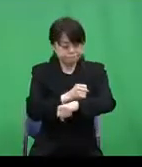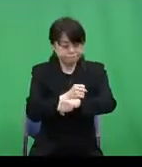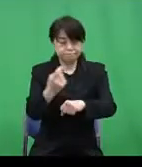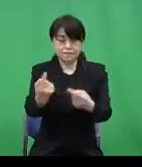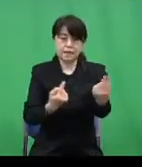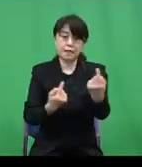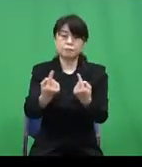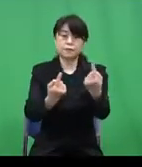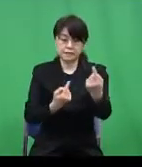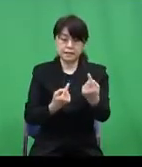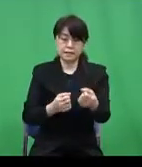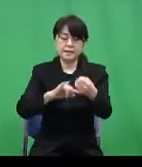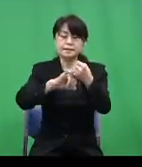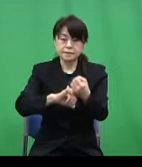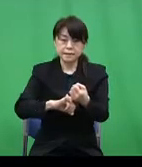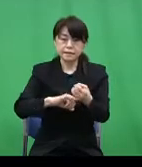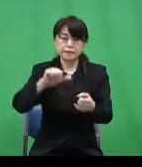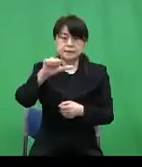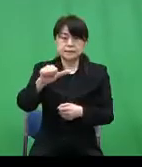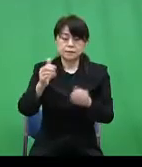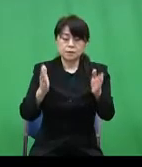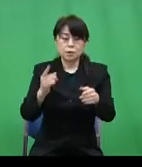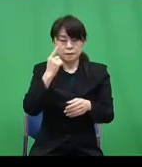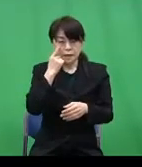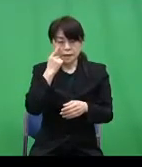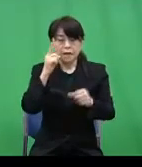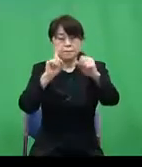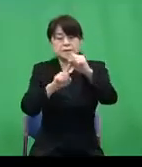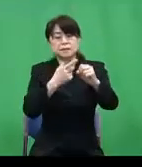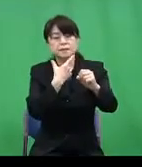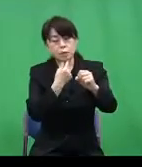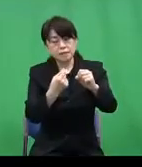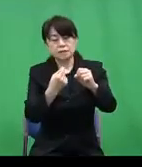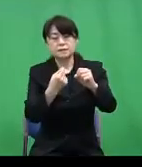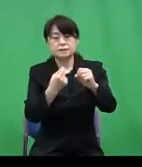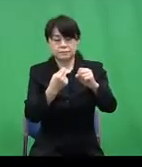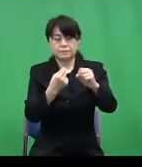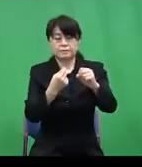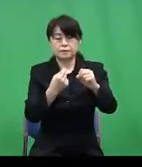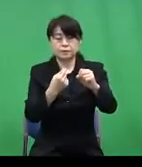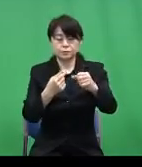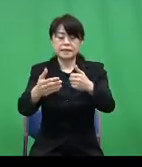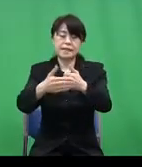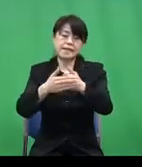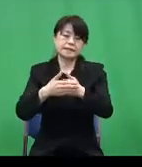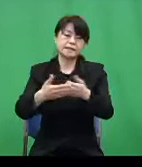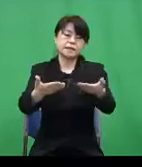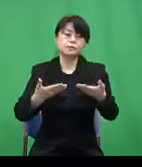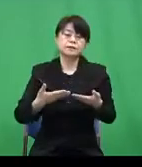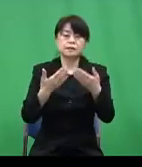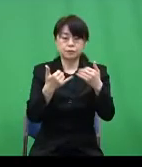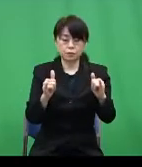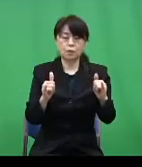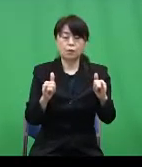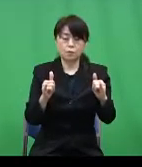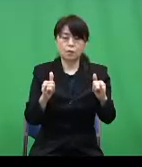わざわざ駆け寄ってきて、ぜひですねご決め、を目指してほしいと言って激励